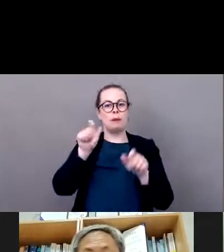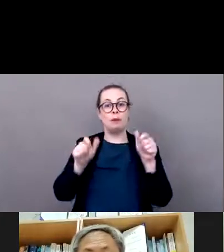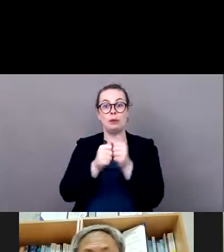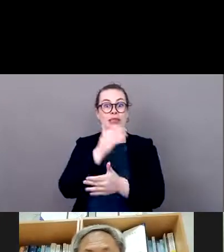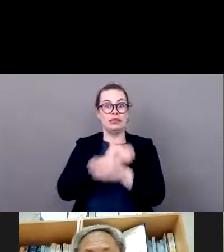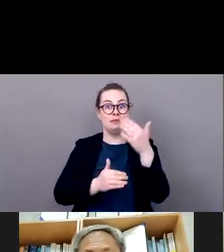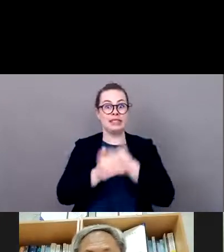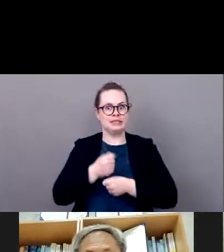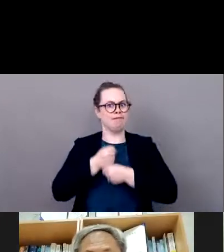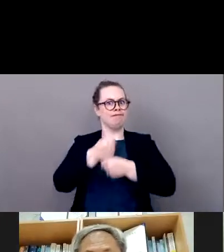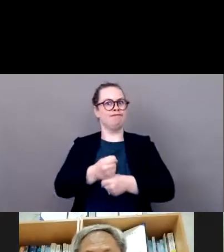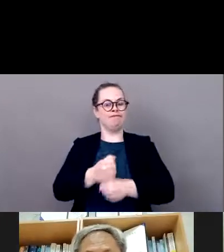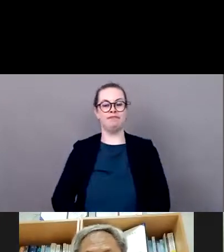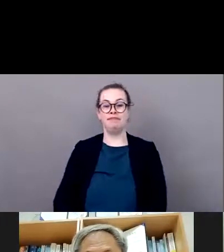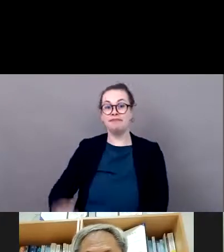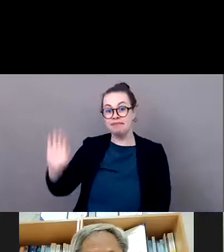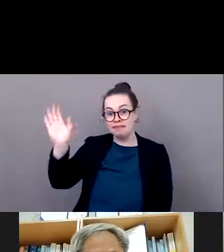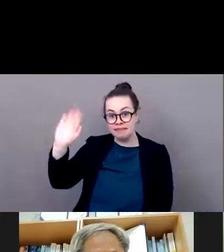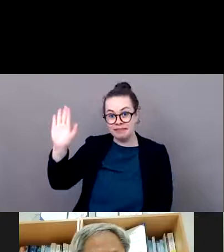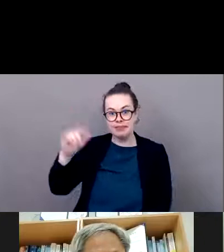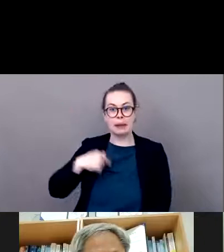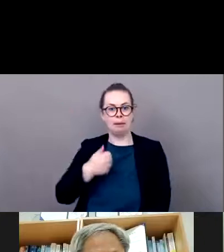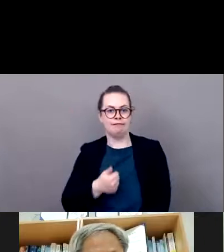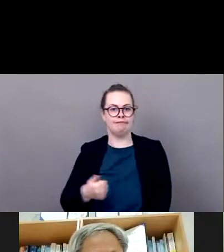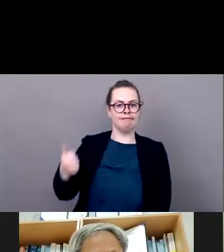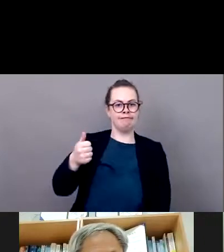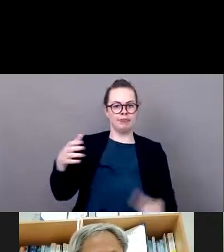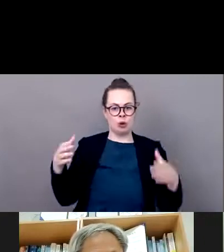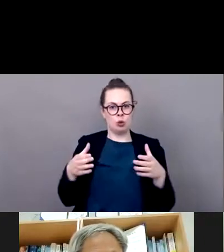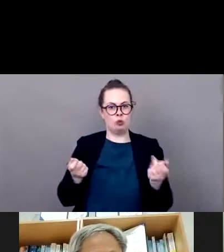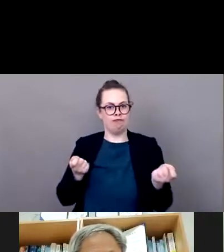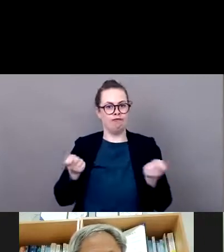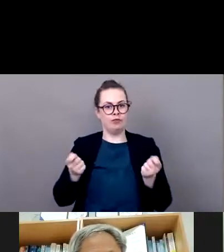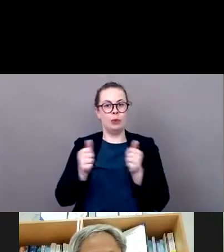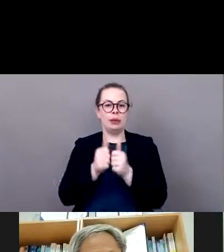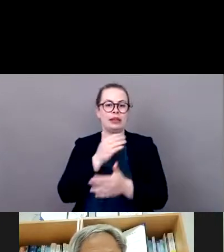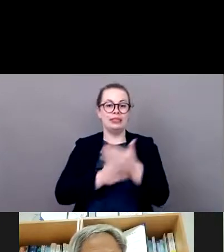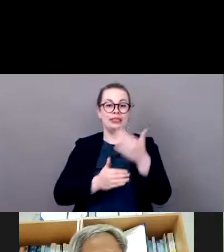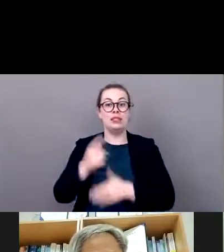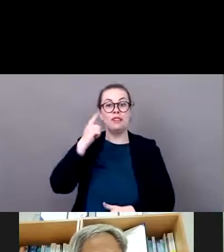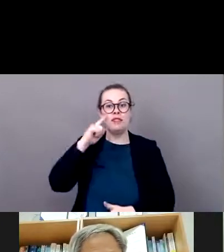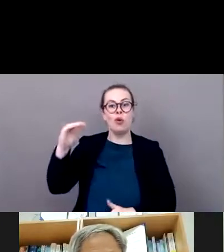Merci beaucoup. Alors, bonjour, je m'appelle Mohamed Lotfi, co-président